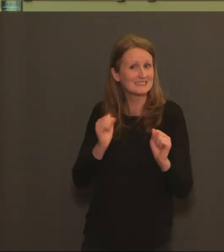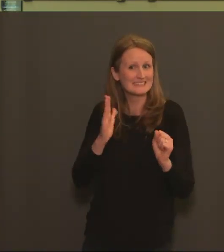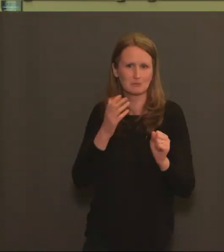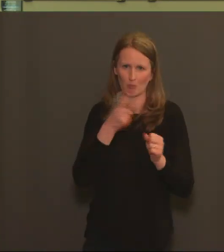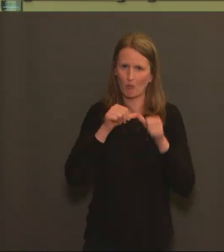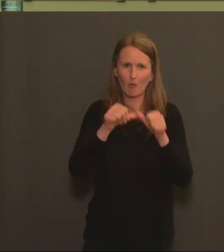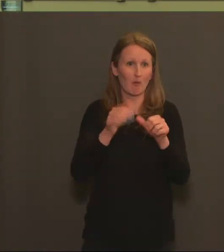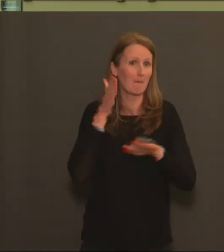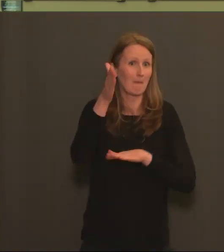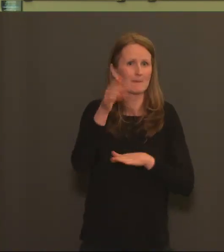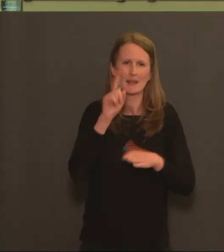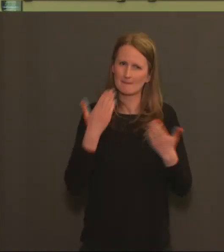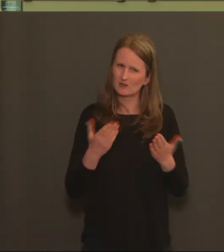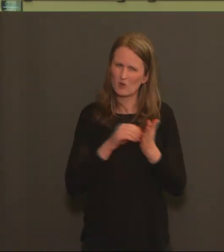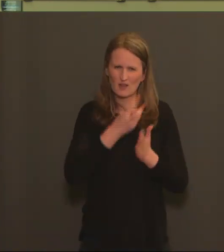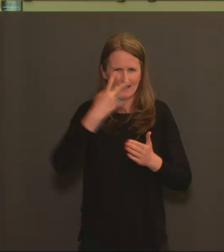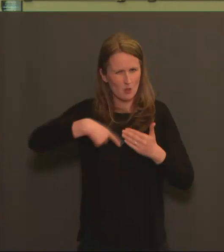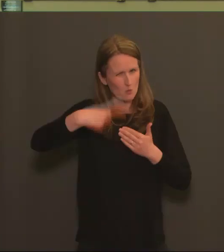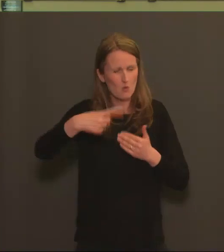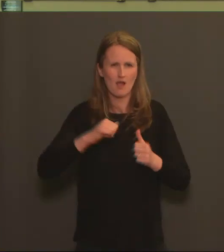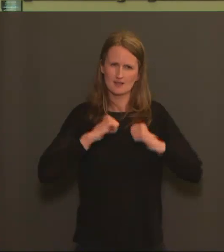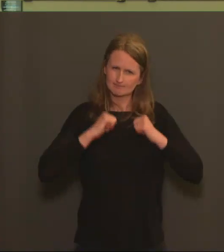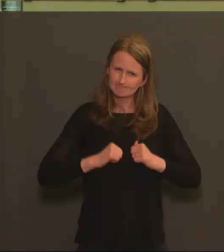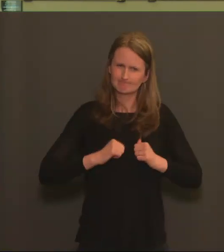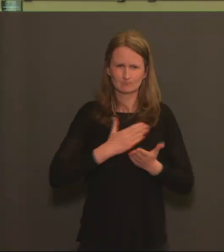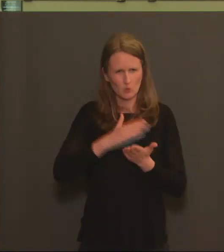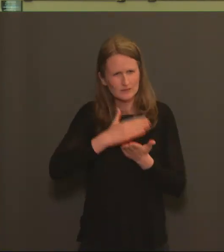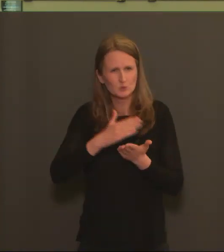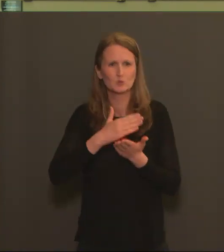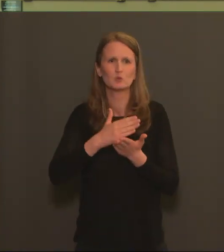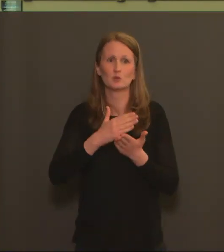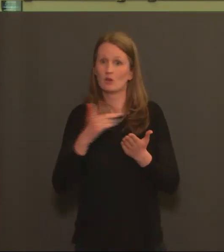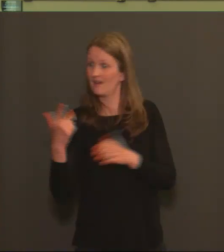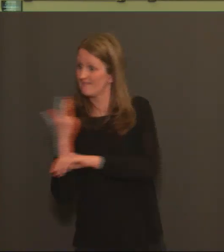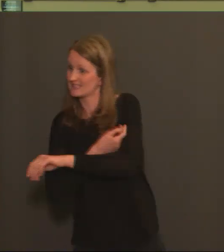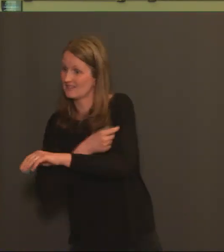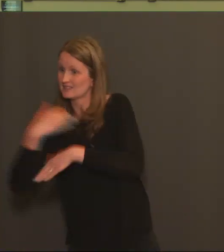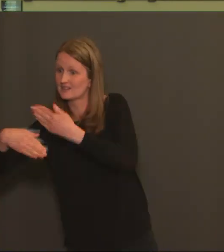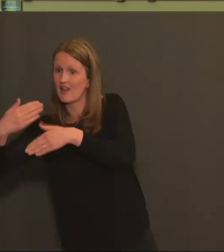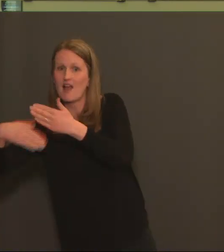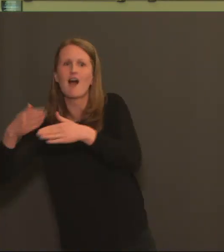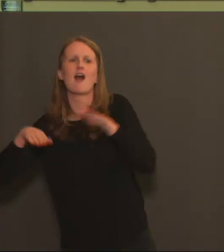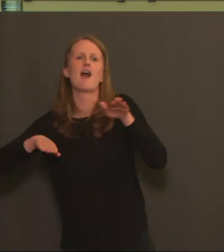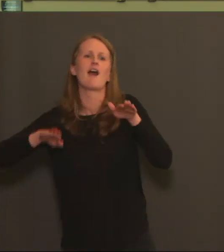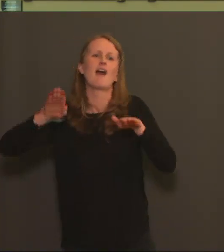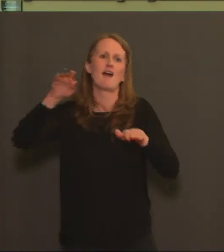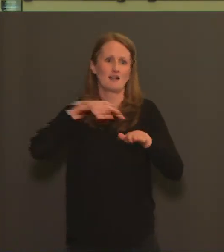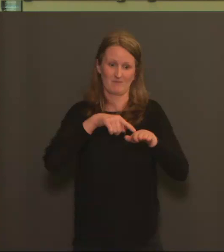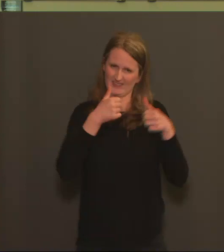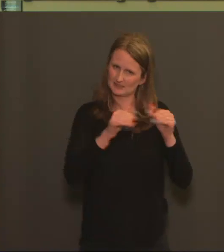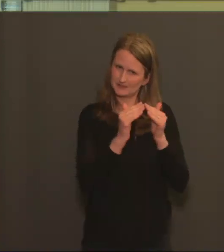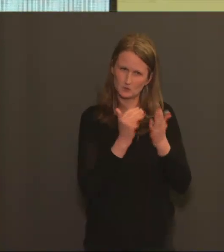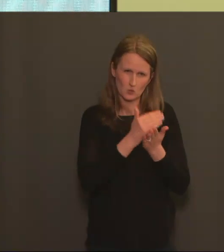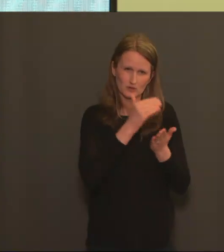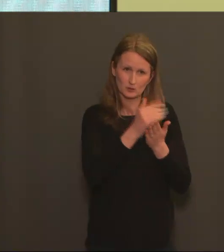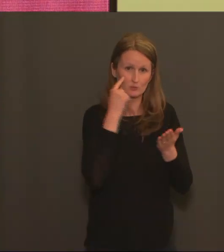que la vaccination prend son élan, de manière à nous aider à lutter contre la propagation du virus. Merci pour